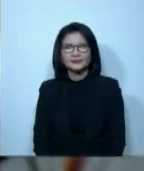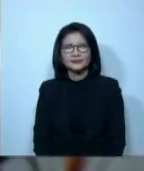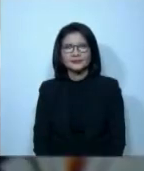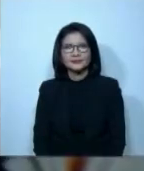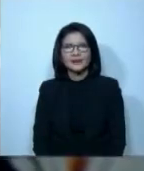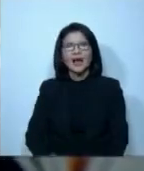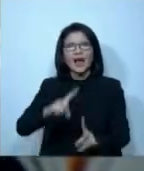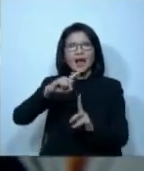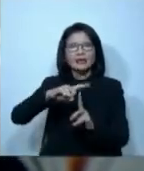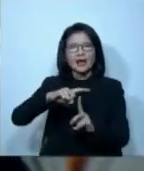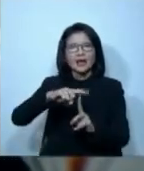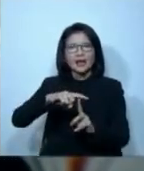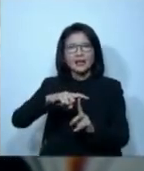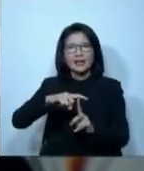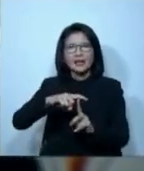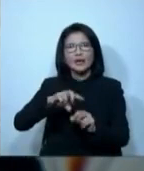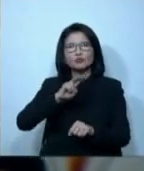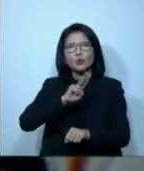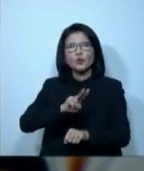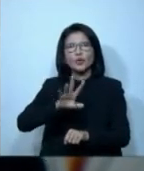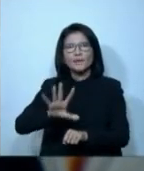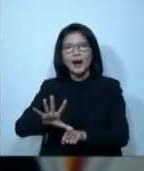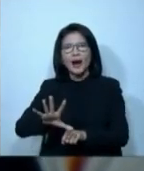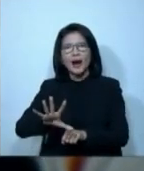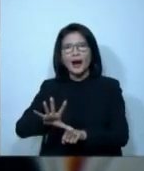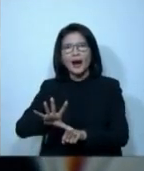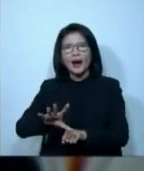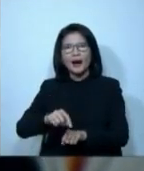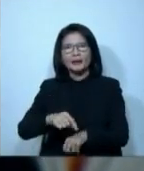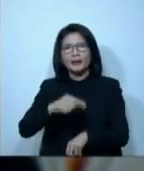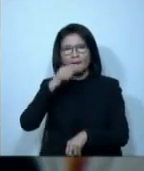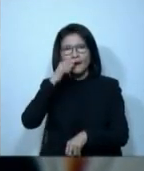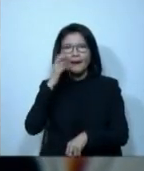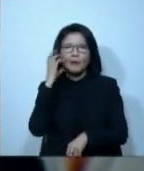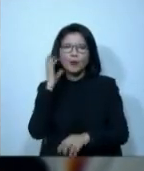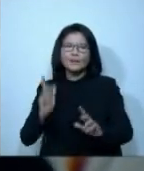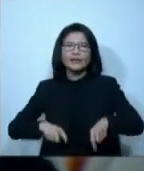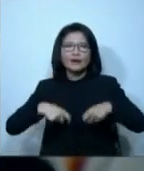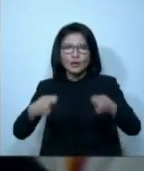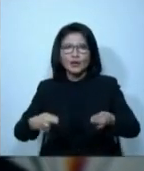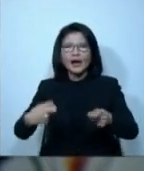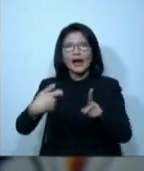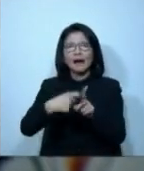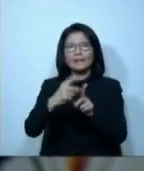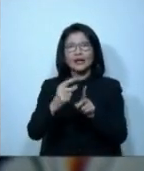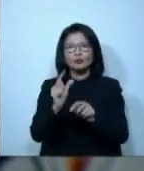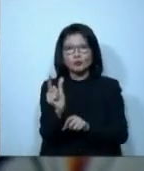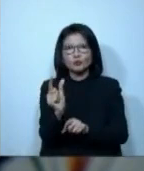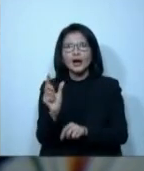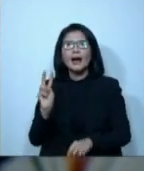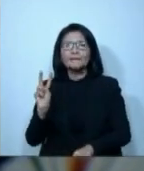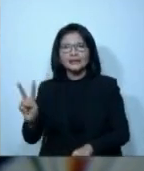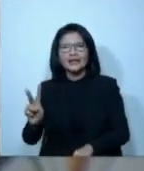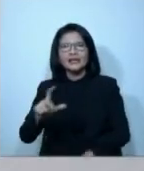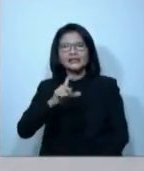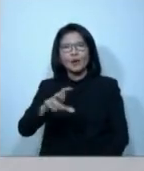Pada tanggal 25 Pak Prabowo mendaftar ke KPU sebagai pasangan calon presiden,